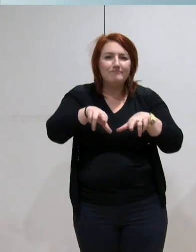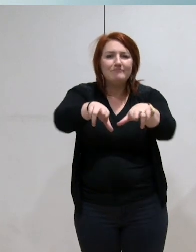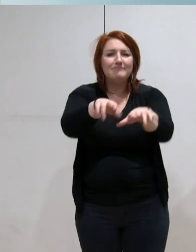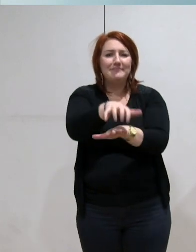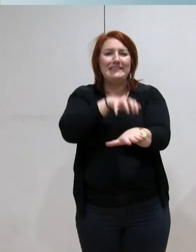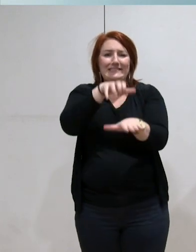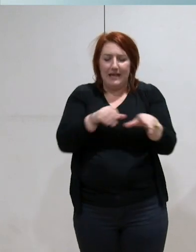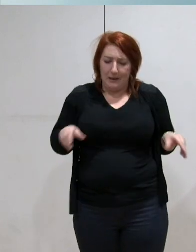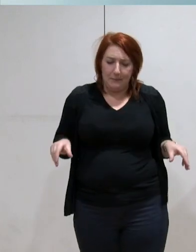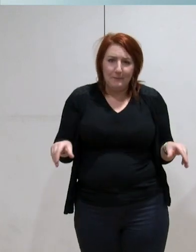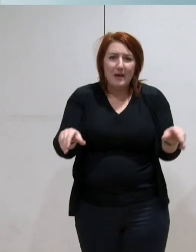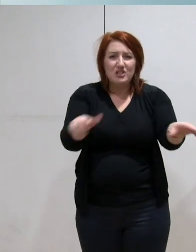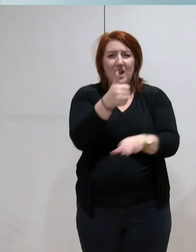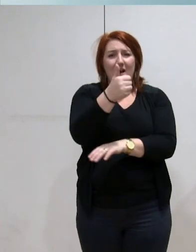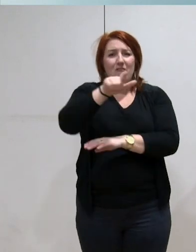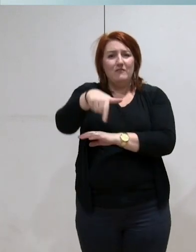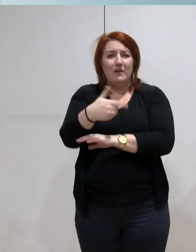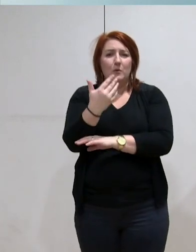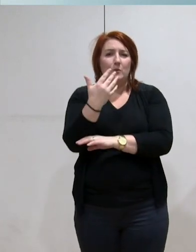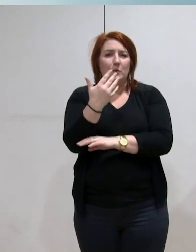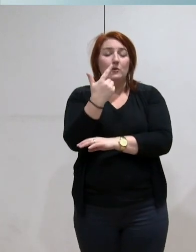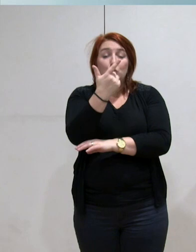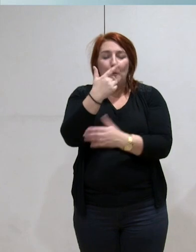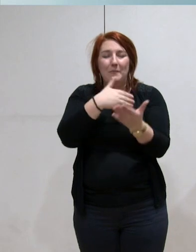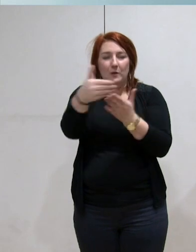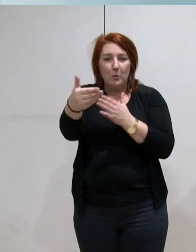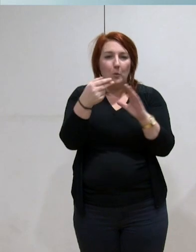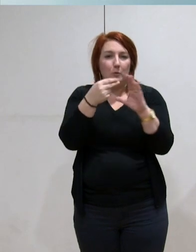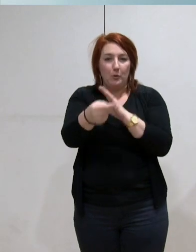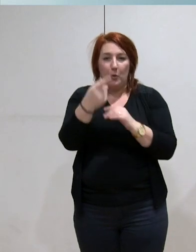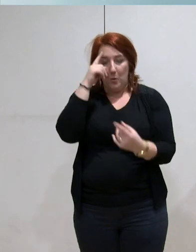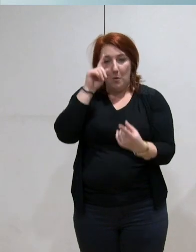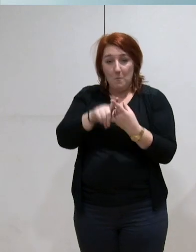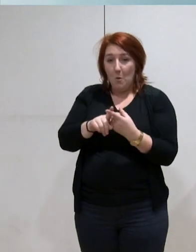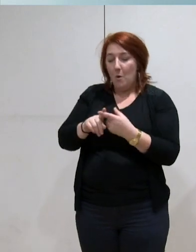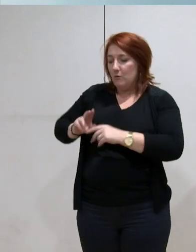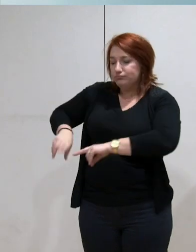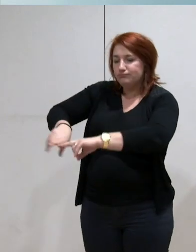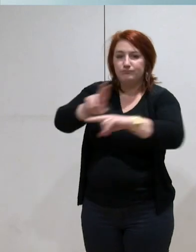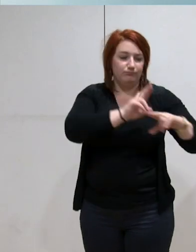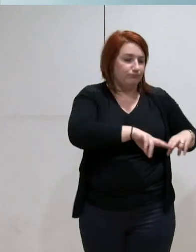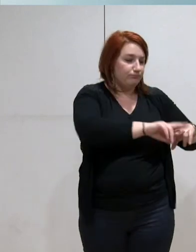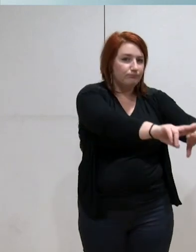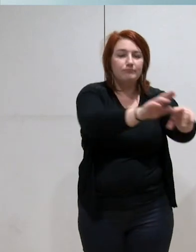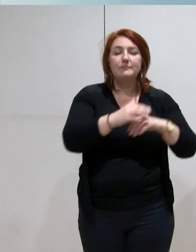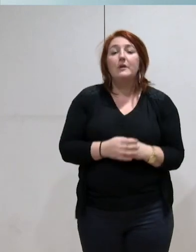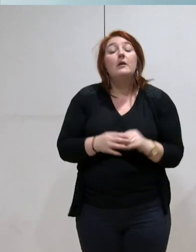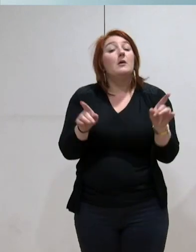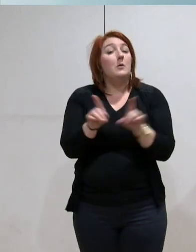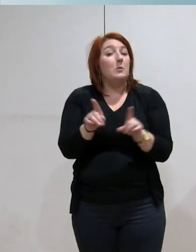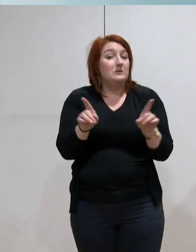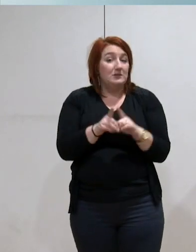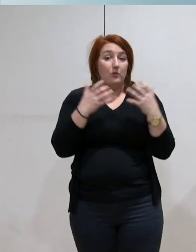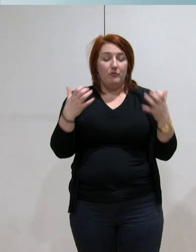d'euros pour le Simbi c'est le syndicat mixte des bassins hydrauliques de l'iser mais aussi avancer dans la restauration